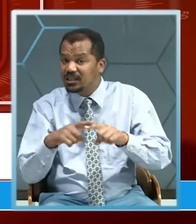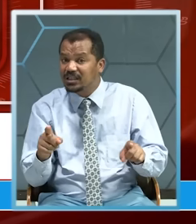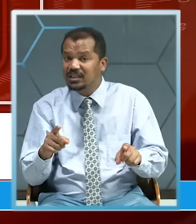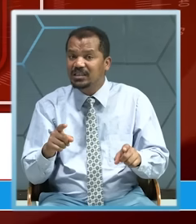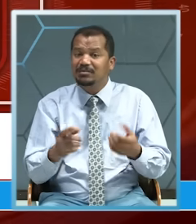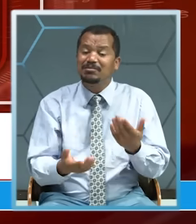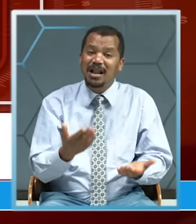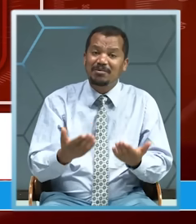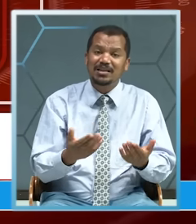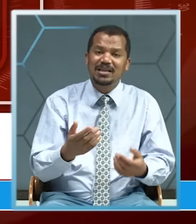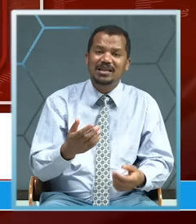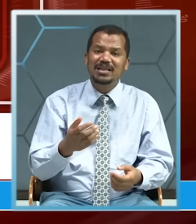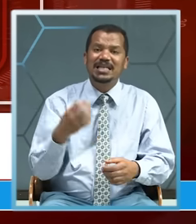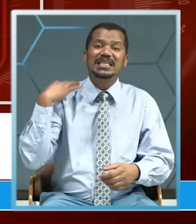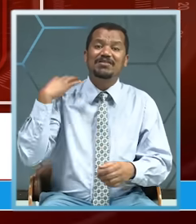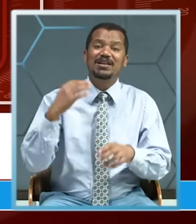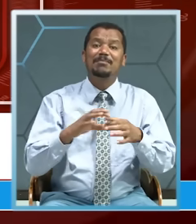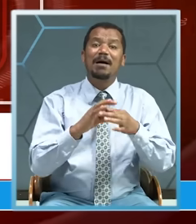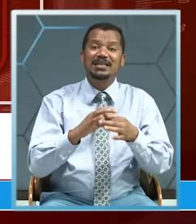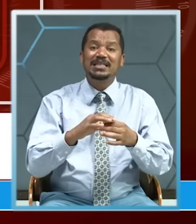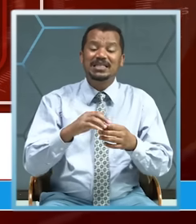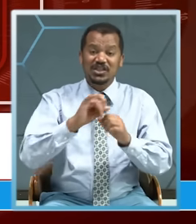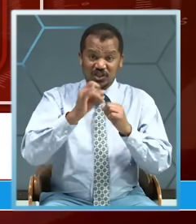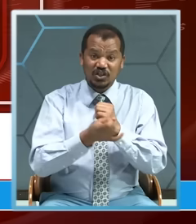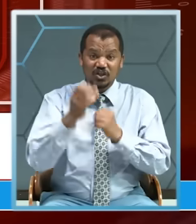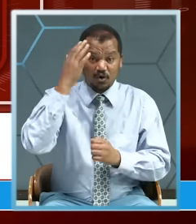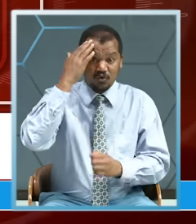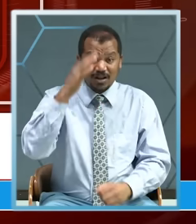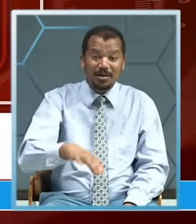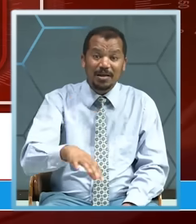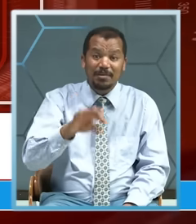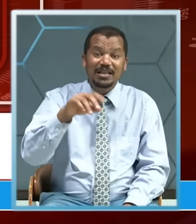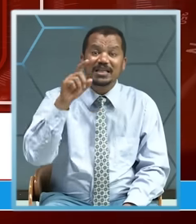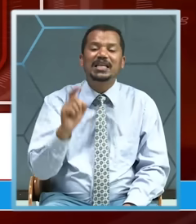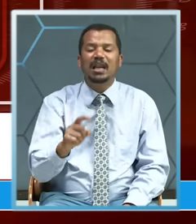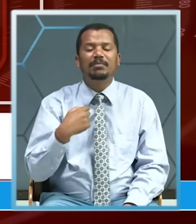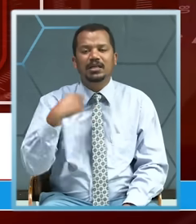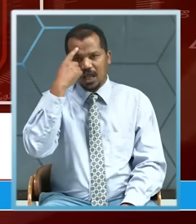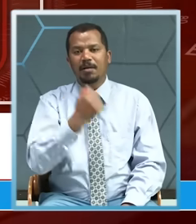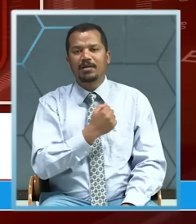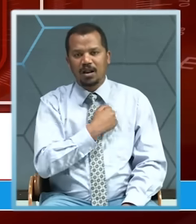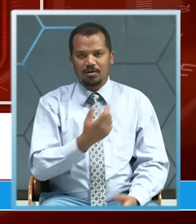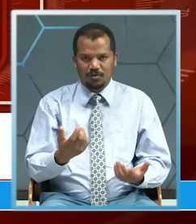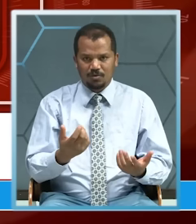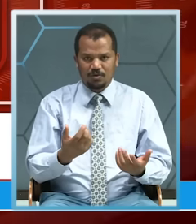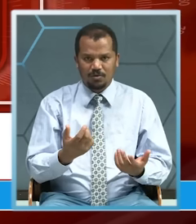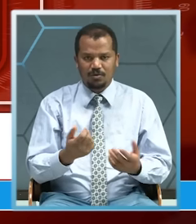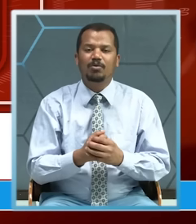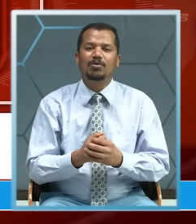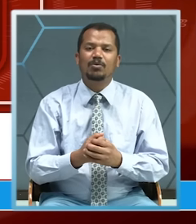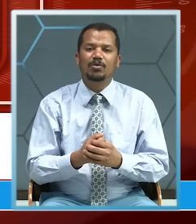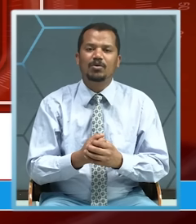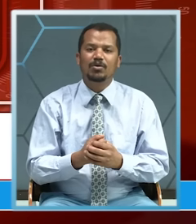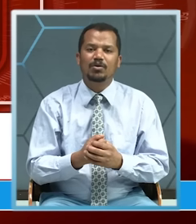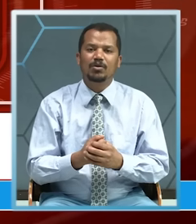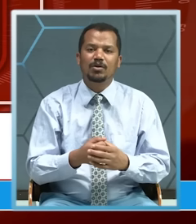ከዛ ውጭ ግን ምናልባትም የሲቪል ማህበራት ድርጅቶች ኤጀንሲ እውቅና ማግኘት እንዳለበት ምን ያምናለሁ። እዛ ጋር መጠየቅ